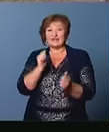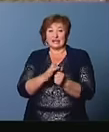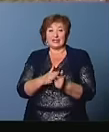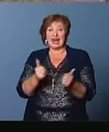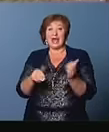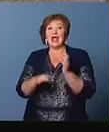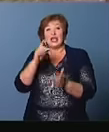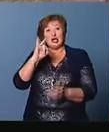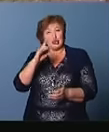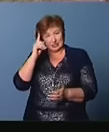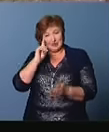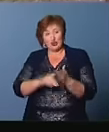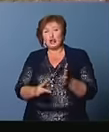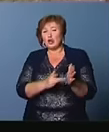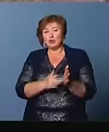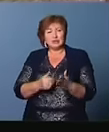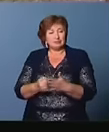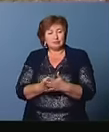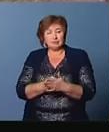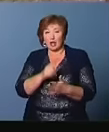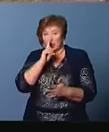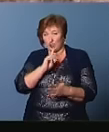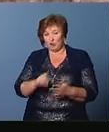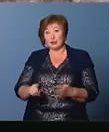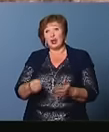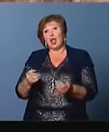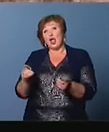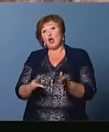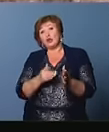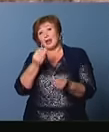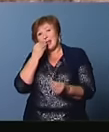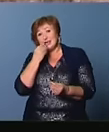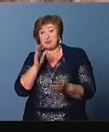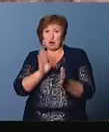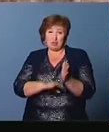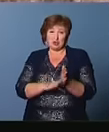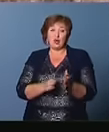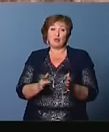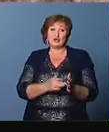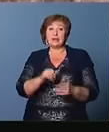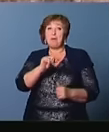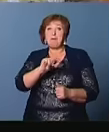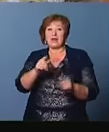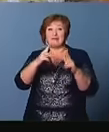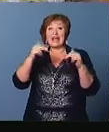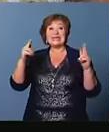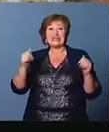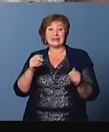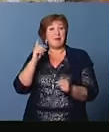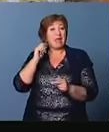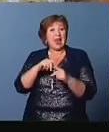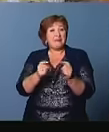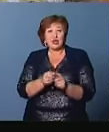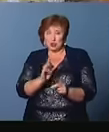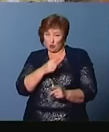Игринцы верят, от туристов отбоя не будет. И от гастрономических, и от обычных путешественников. Ведь это будет первая резиденция пельмени не только в России, но